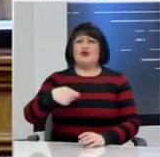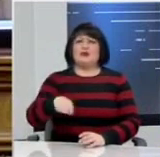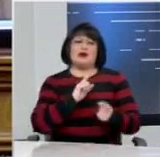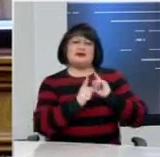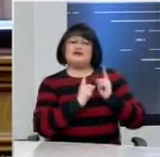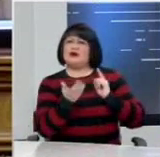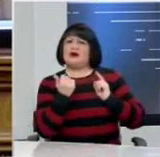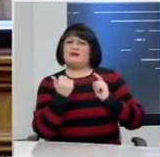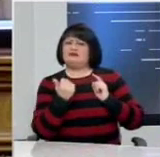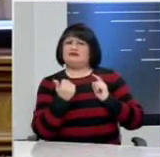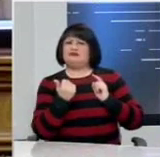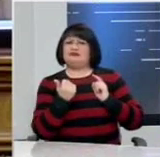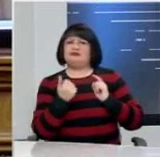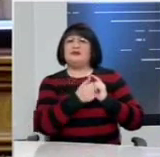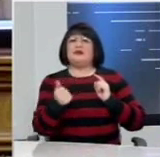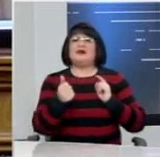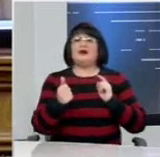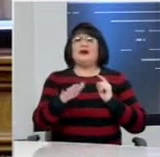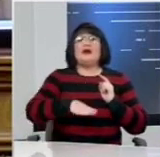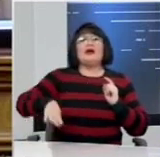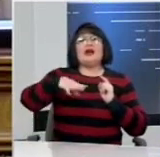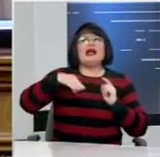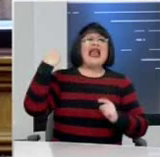συμφωνία καθορισμού αποκλειστικής οικονομικής ζώνης με τη Λιβύη,